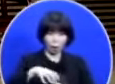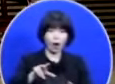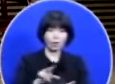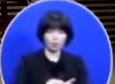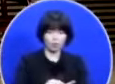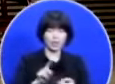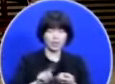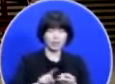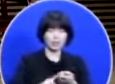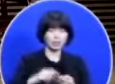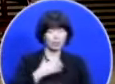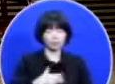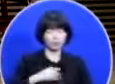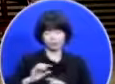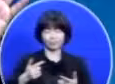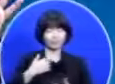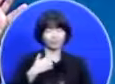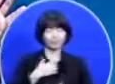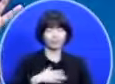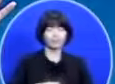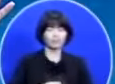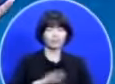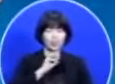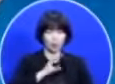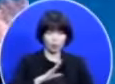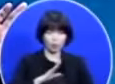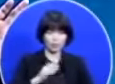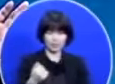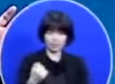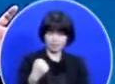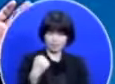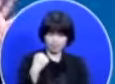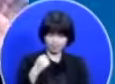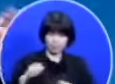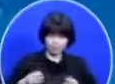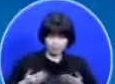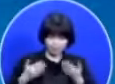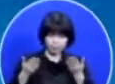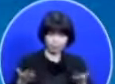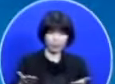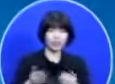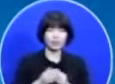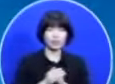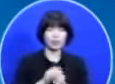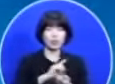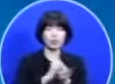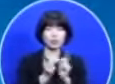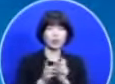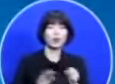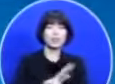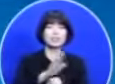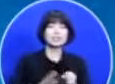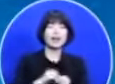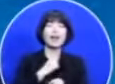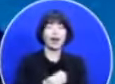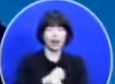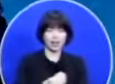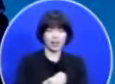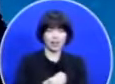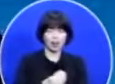하겟습니다 염려 안하겠습니다 그래서 오직 힘을 다하여 서로 사랑하도록 만 하겠습니다 그렇게